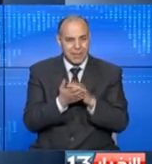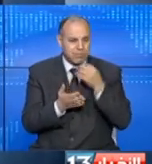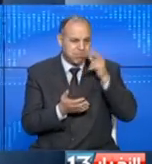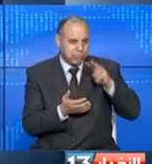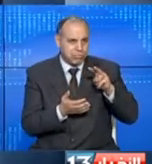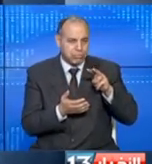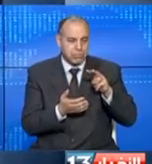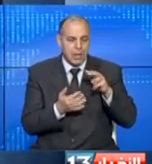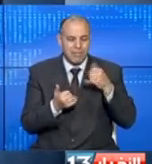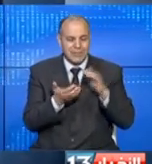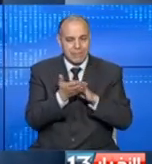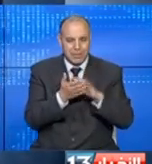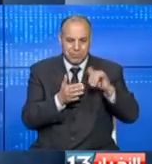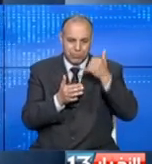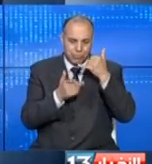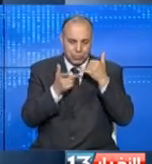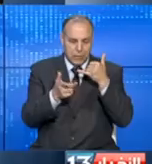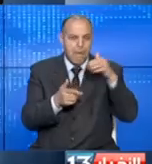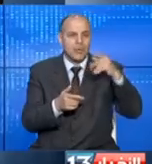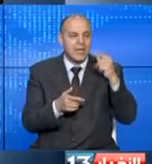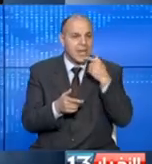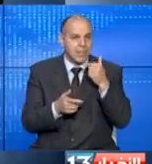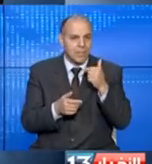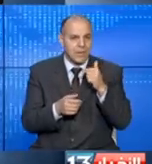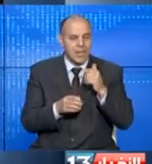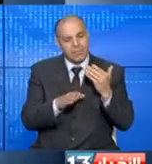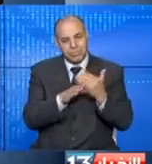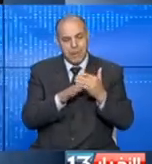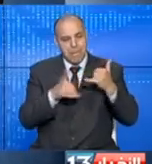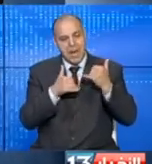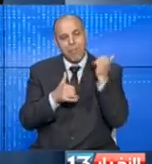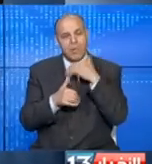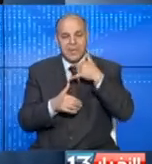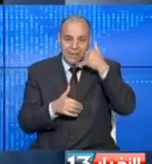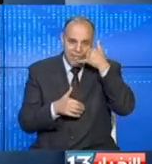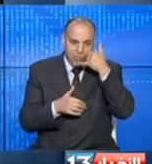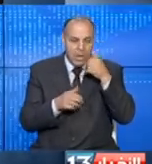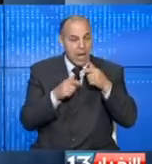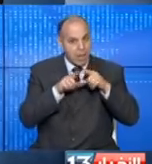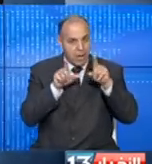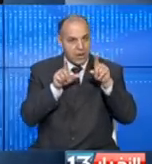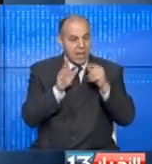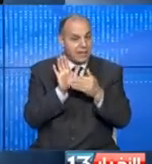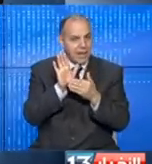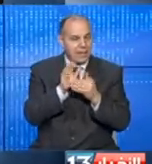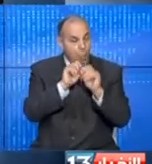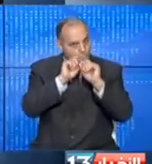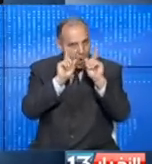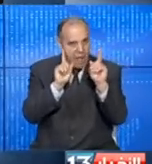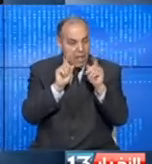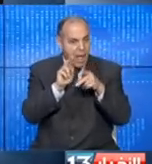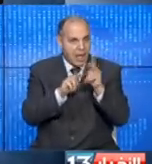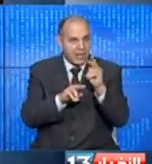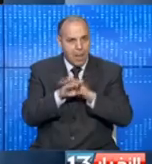الرسمي باسم المحكمه الابتدائيه بتونس محصن الدولي التدخل معنا مباشره في النشره بتقديم توضيحات اكثر